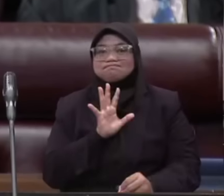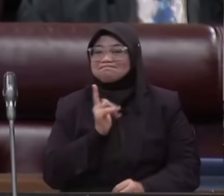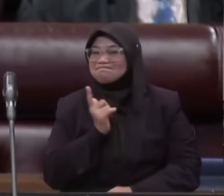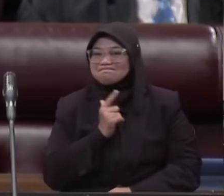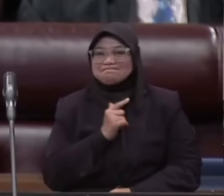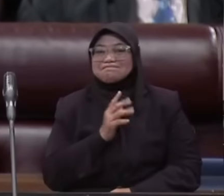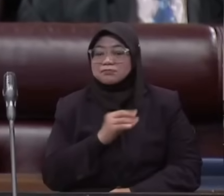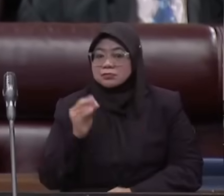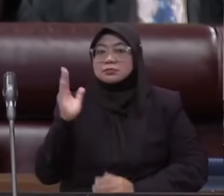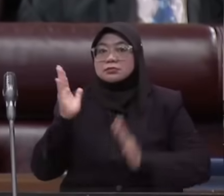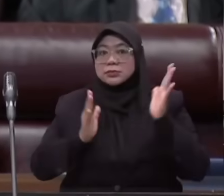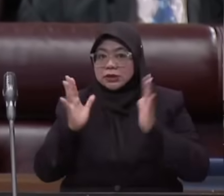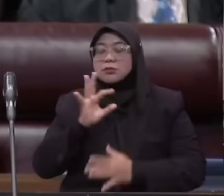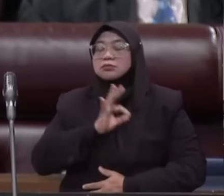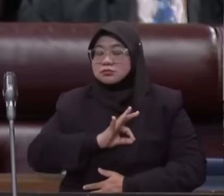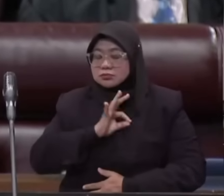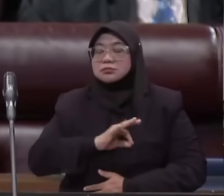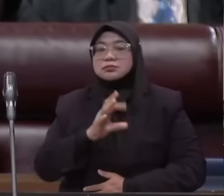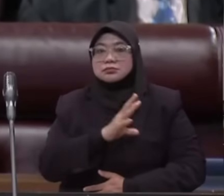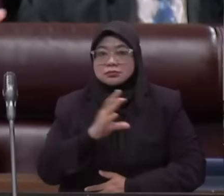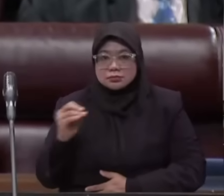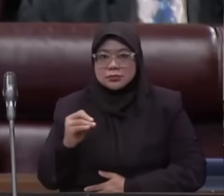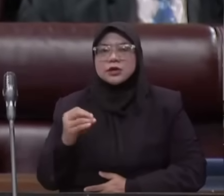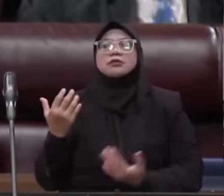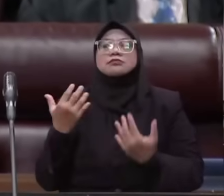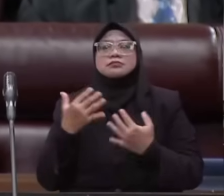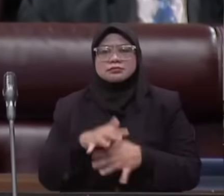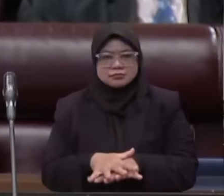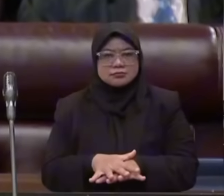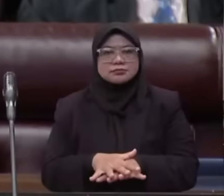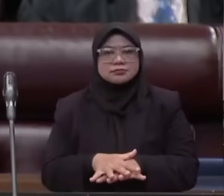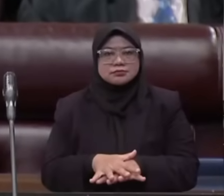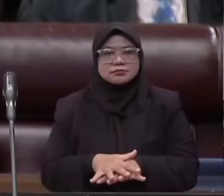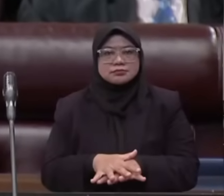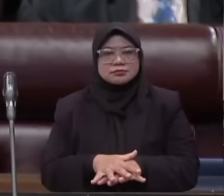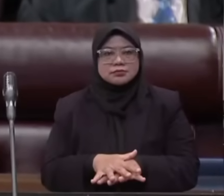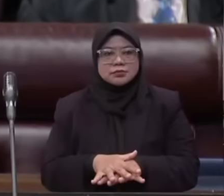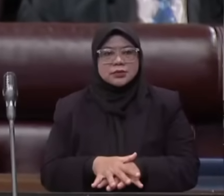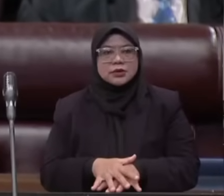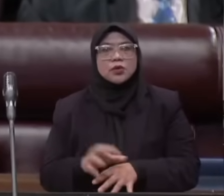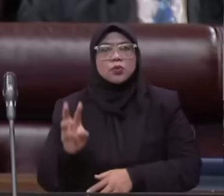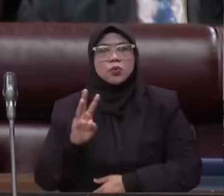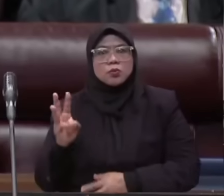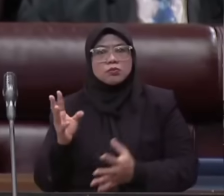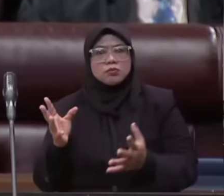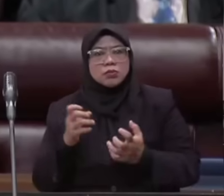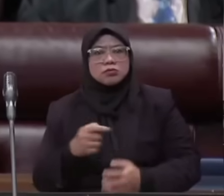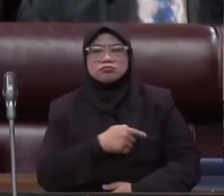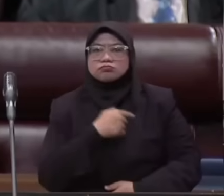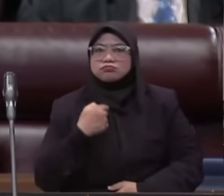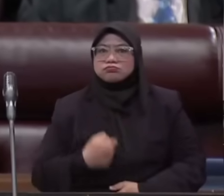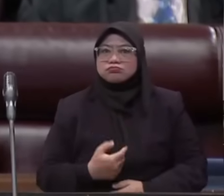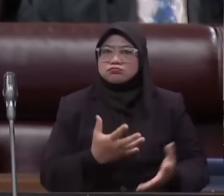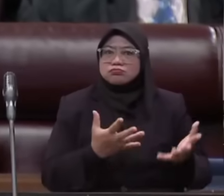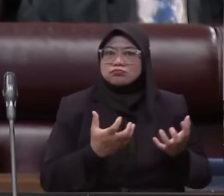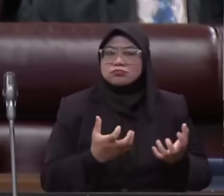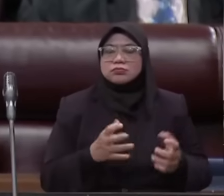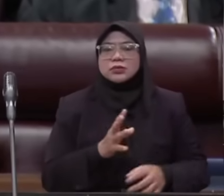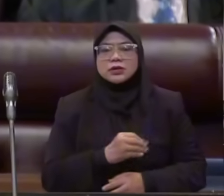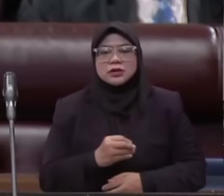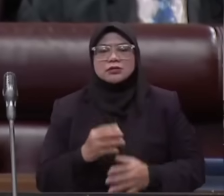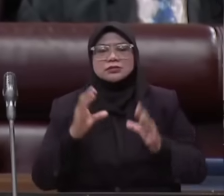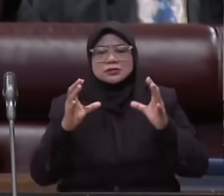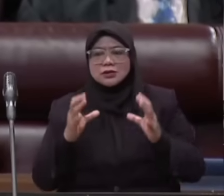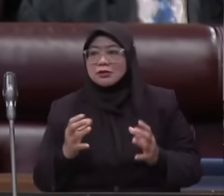kita kalau boleh nak bagi manusia untung dengan keadaan yang Lestari ee e barat nah China pun nak kita ada pendekatan yang